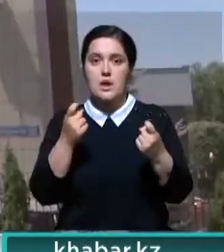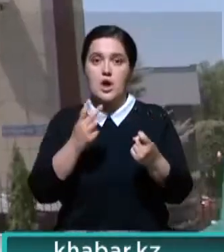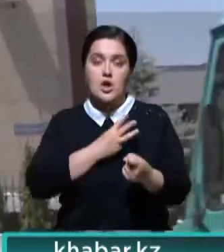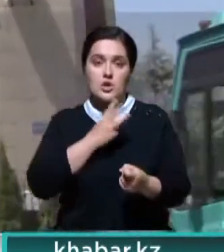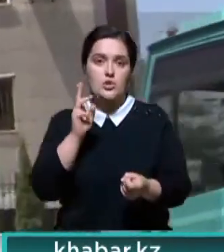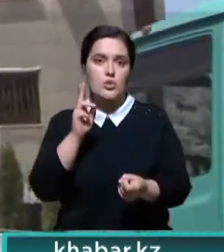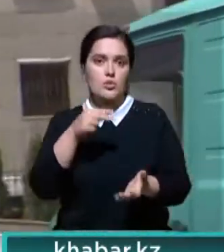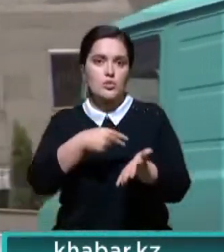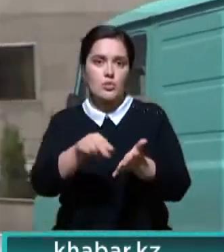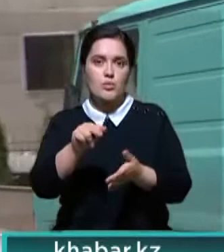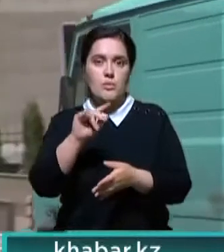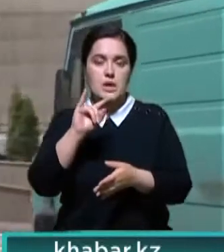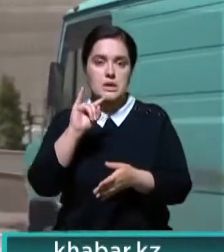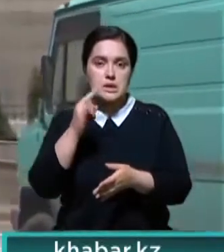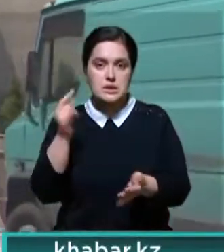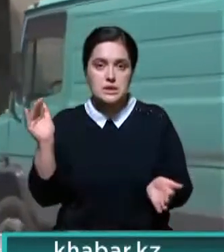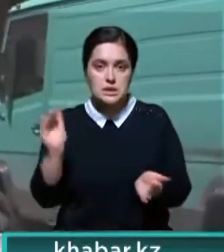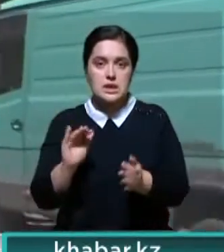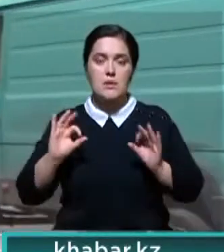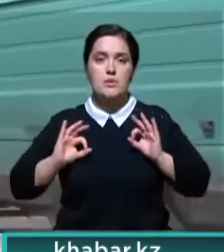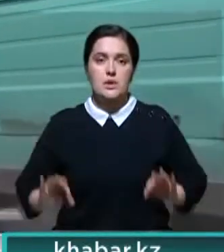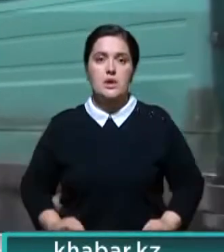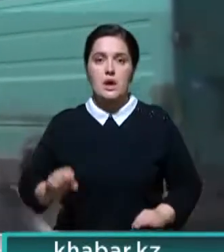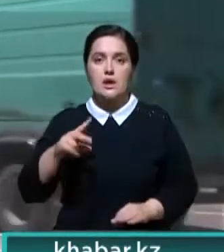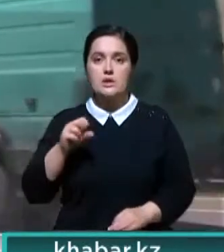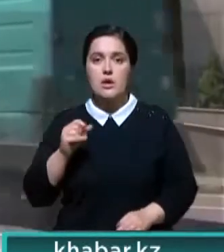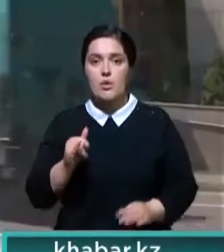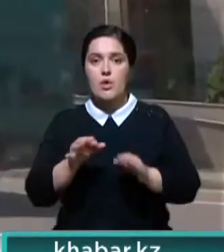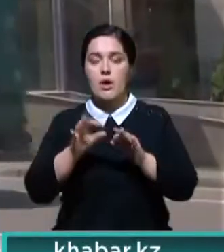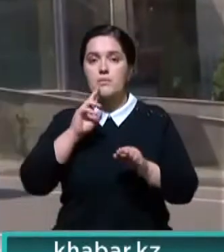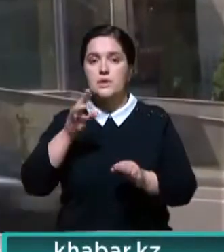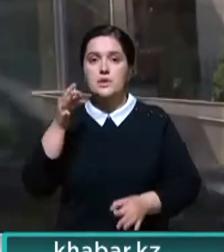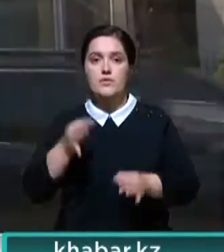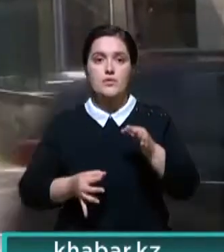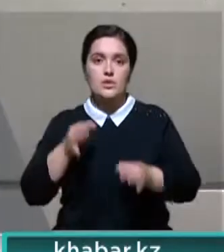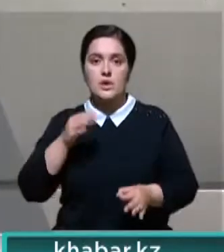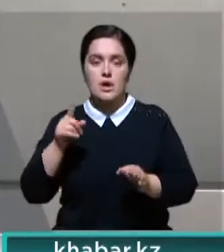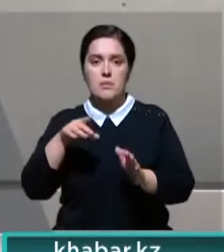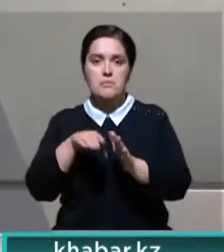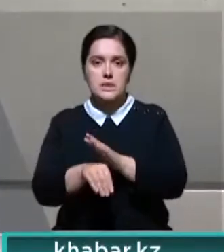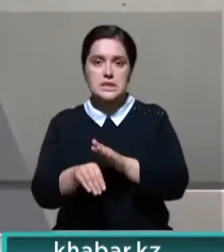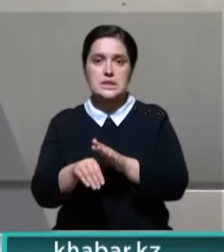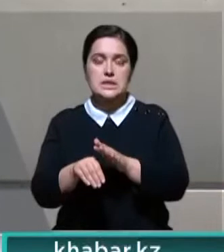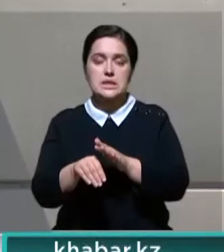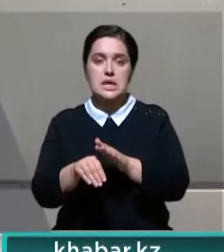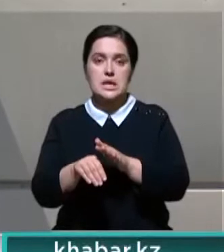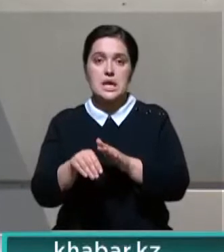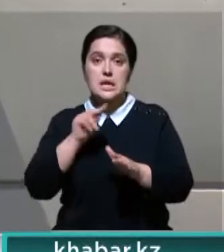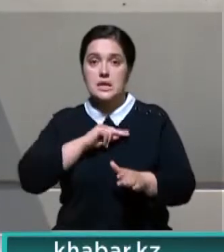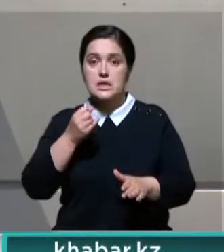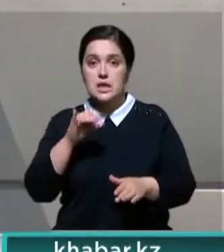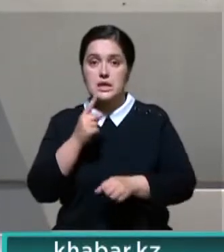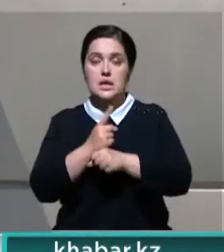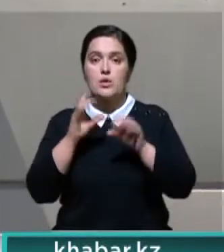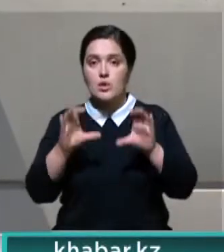и о желании купить ребенка. Прокурор Алатауского района обратился в суд с заявлением о признании